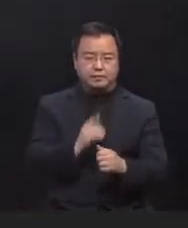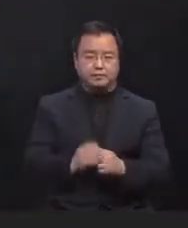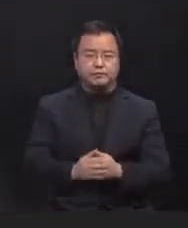입니다